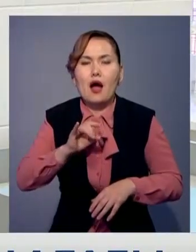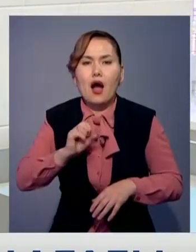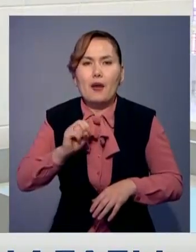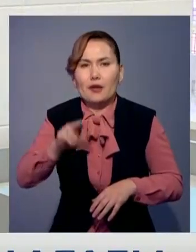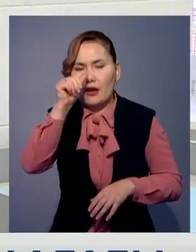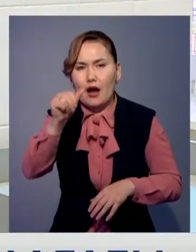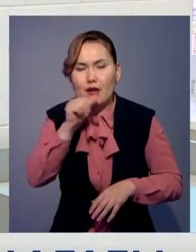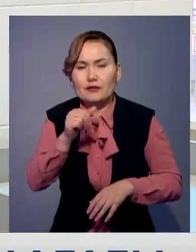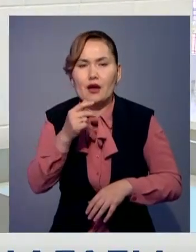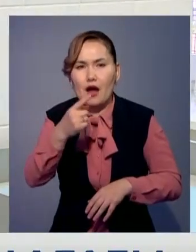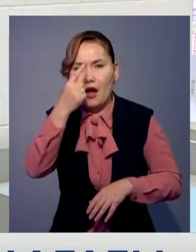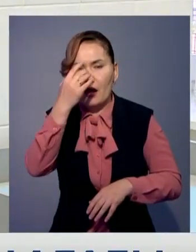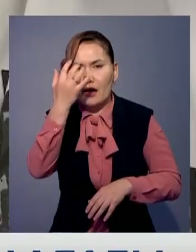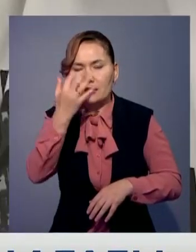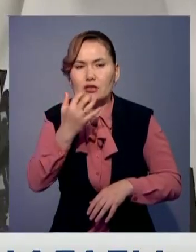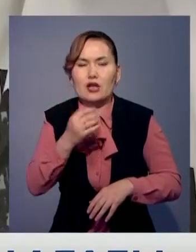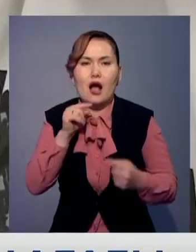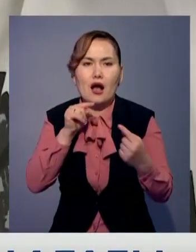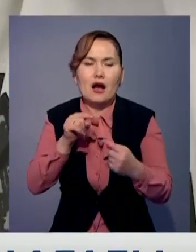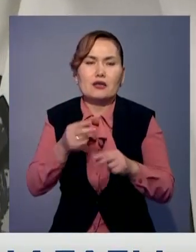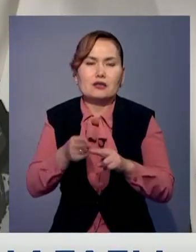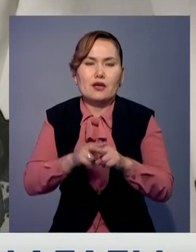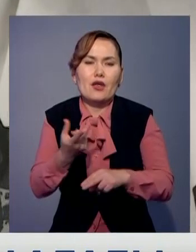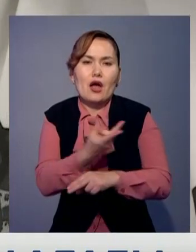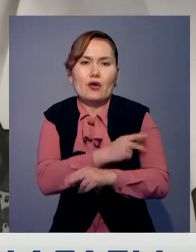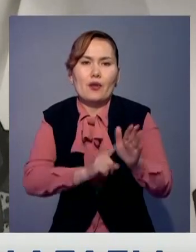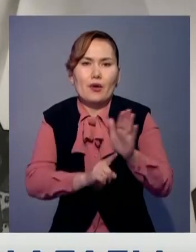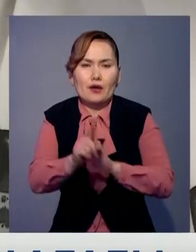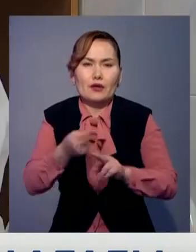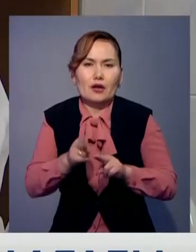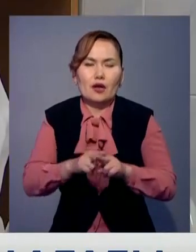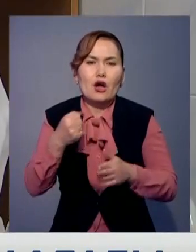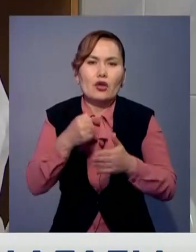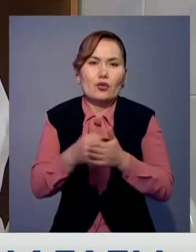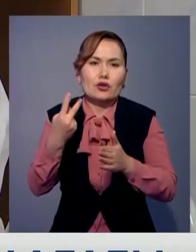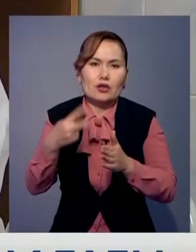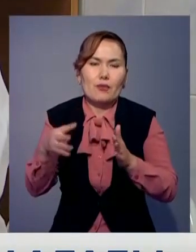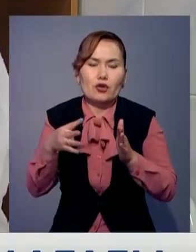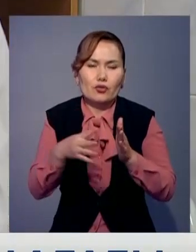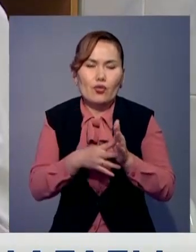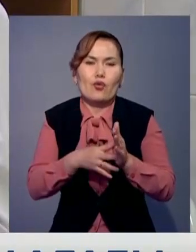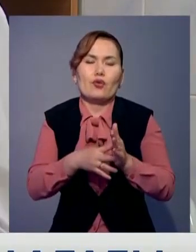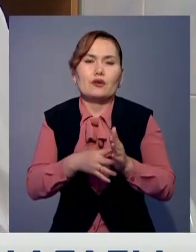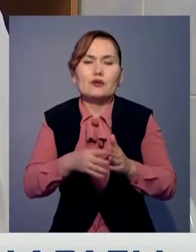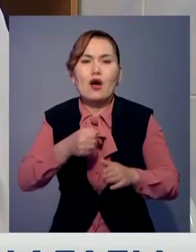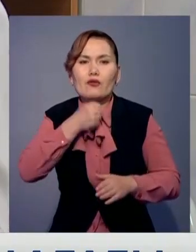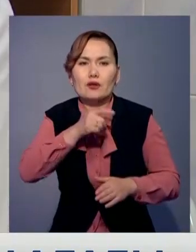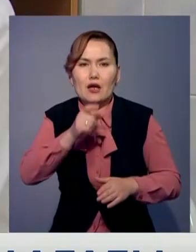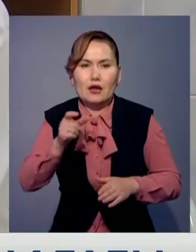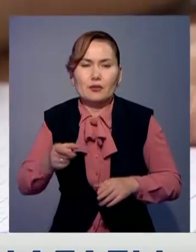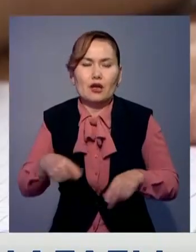қарсы егу жұмыстары жүргізіліп жатыр. Бүгінде 9 айлық нәрестеден бастап 20-29 жасқа дейінгі 700 мыңға тарта адам екпеден